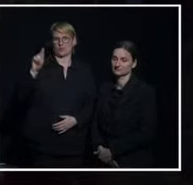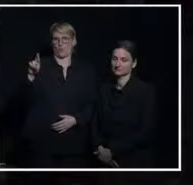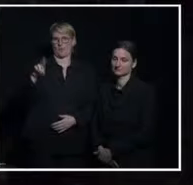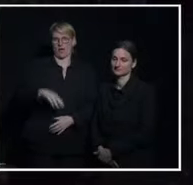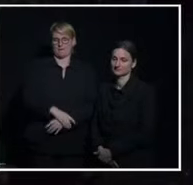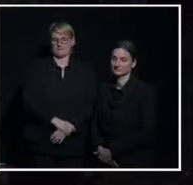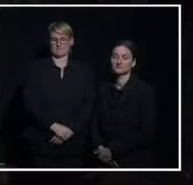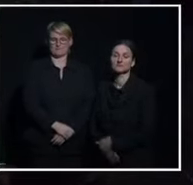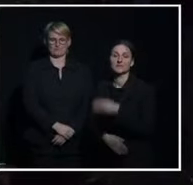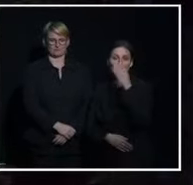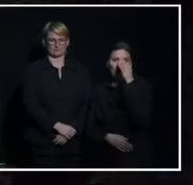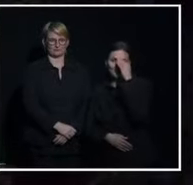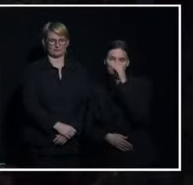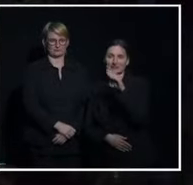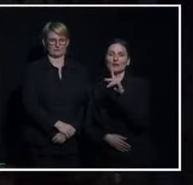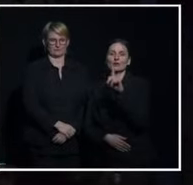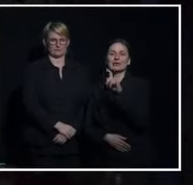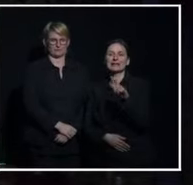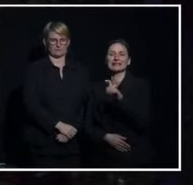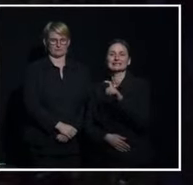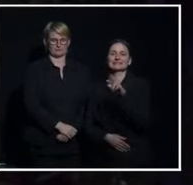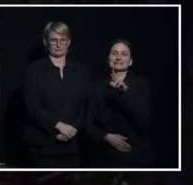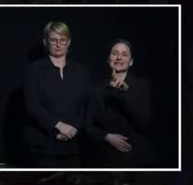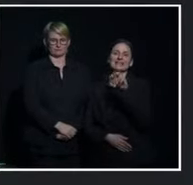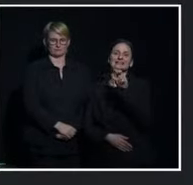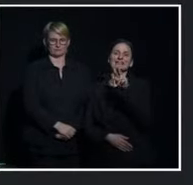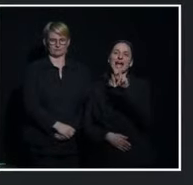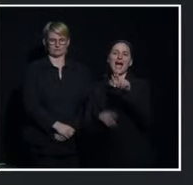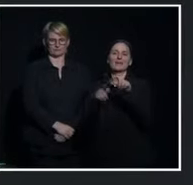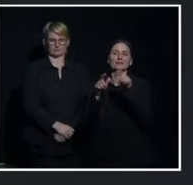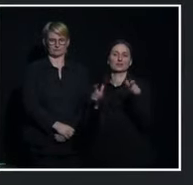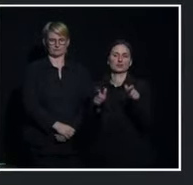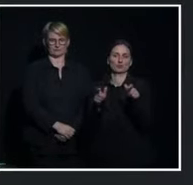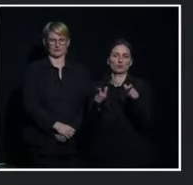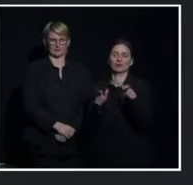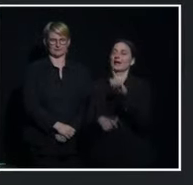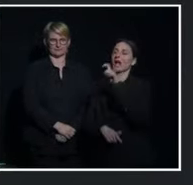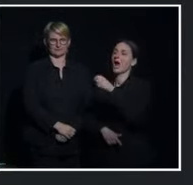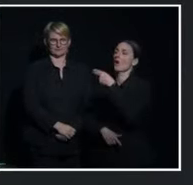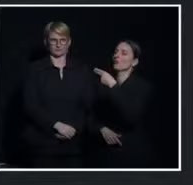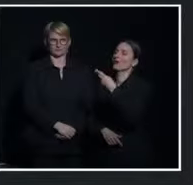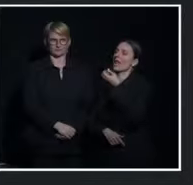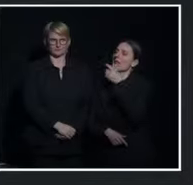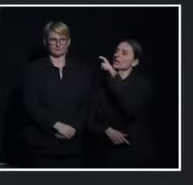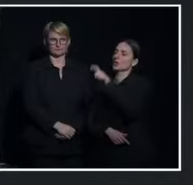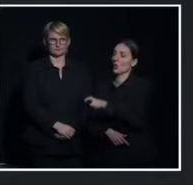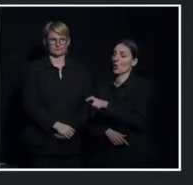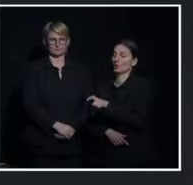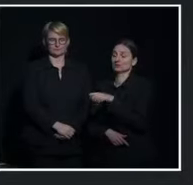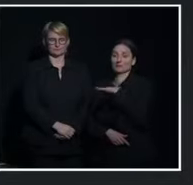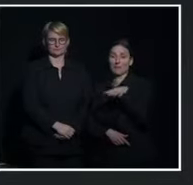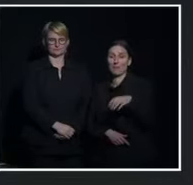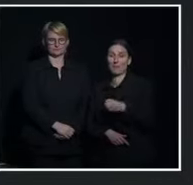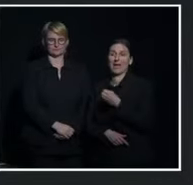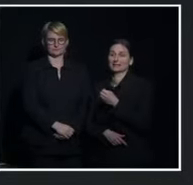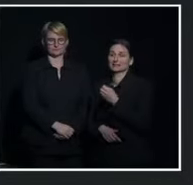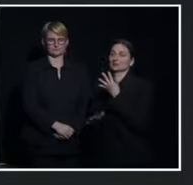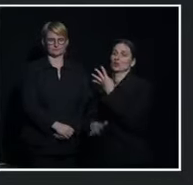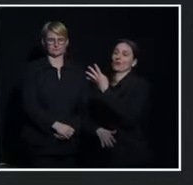Mitteilung des KZ Ravensbrück an Helene Rose, März 1944. Frau Helene